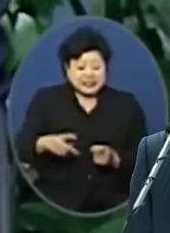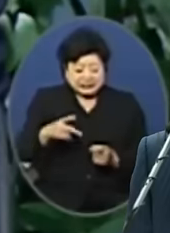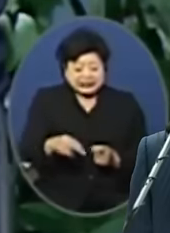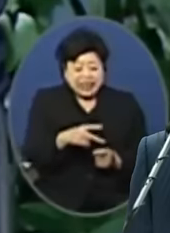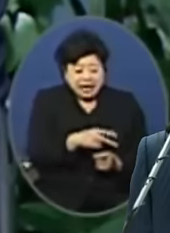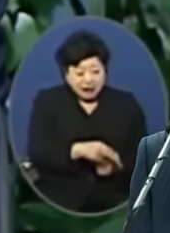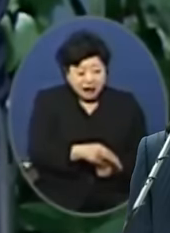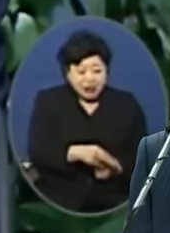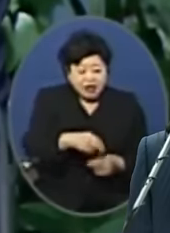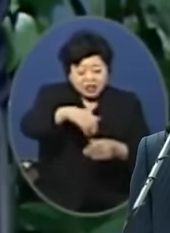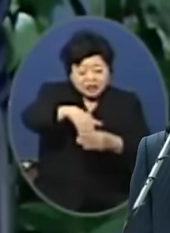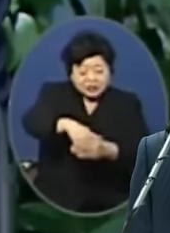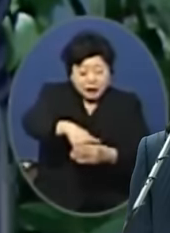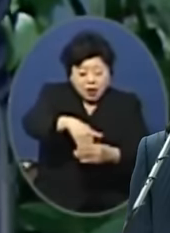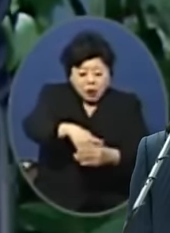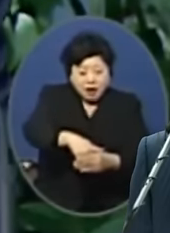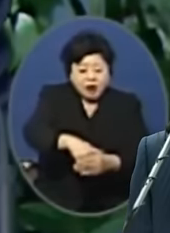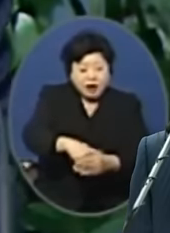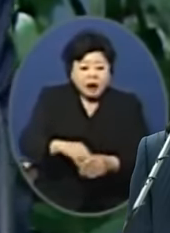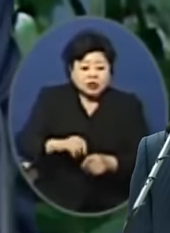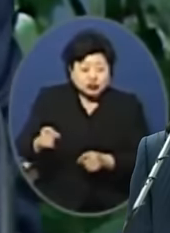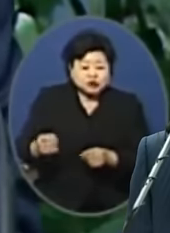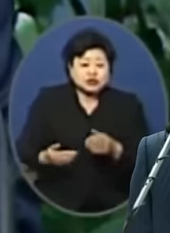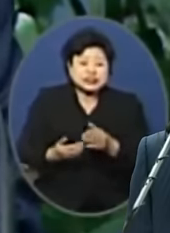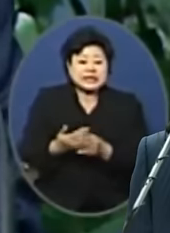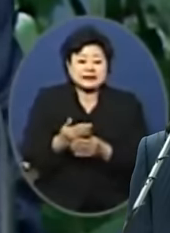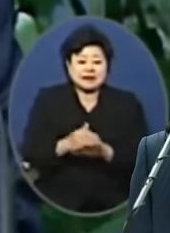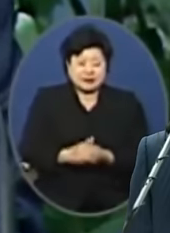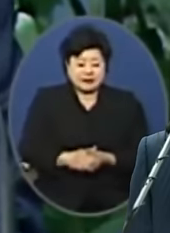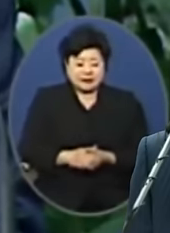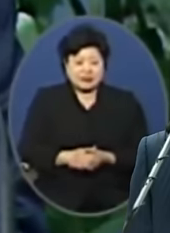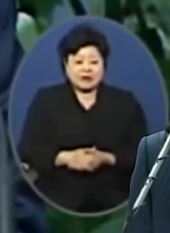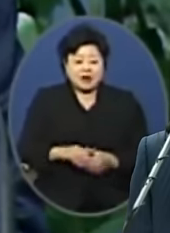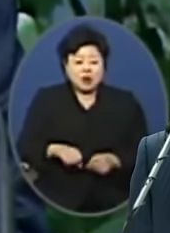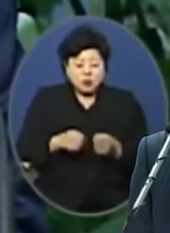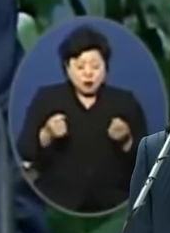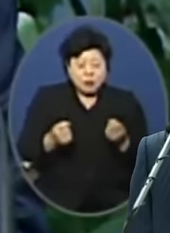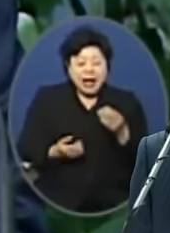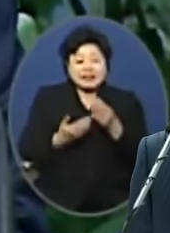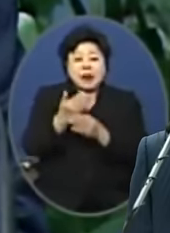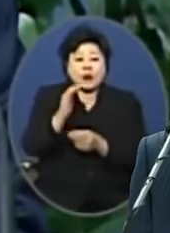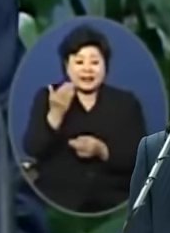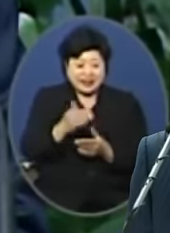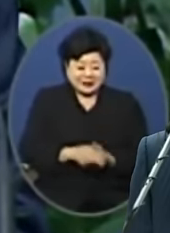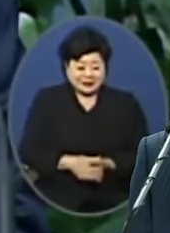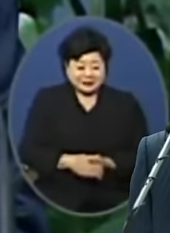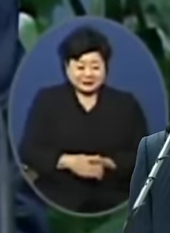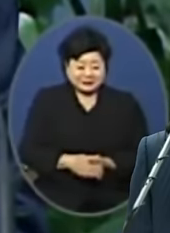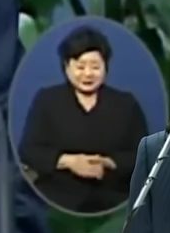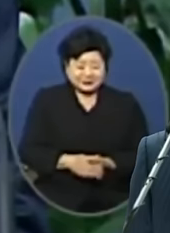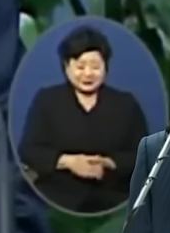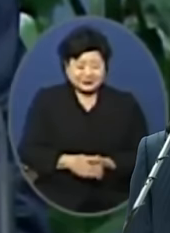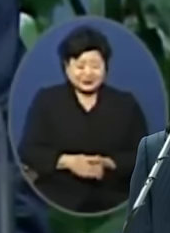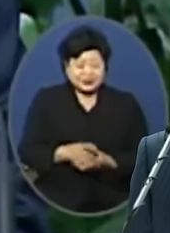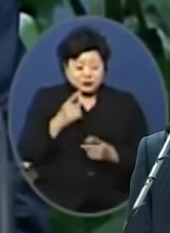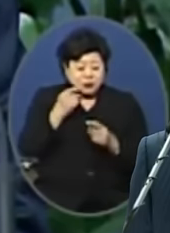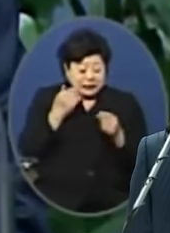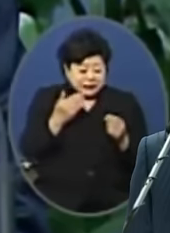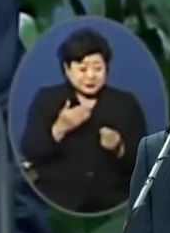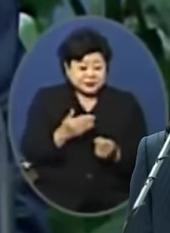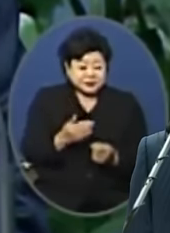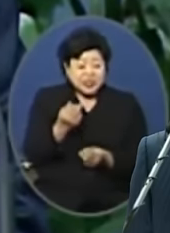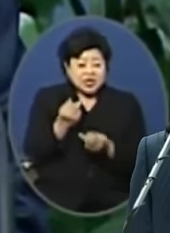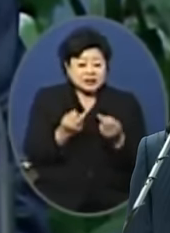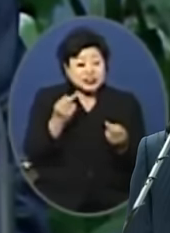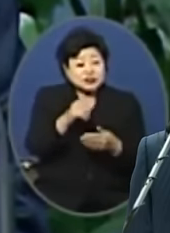잘라서 심어놓고 그 줄기에서 고구마가 생겨나는 것입니다. 그런데 저는 우리